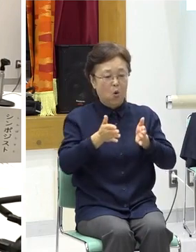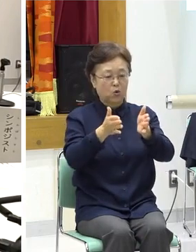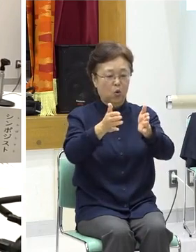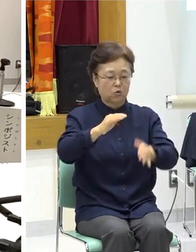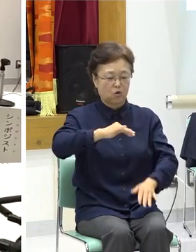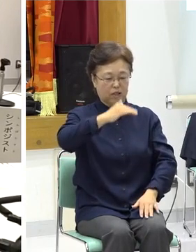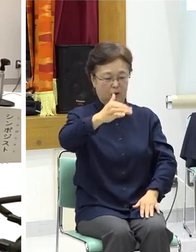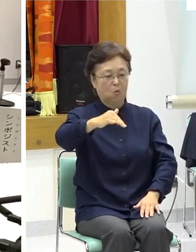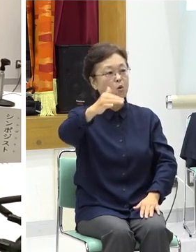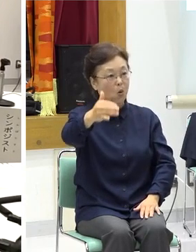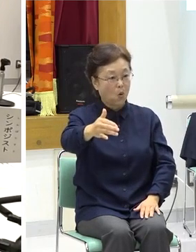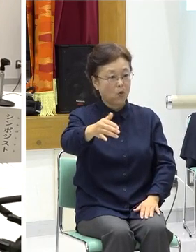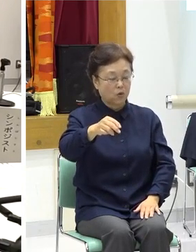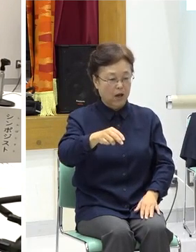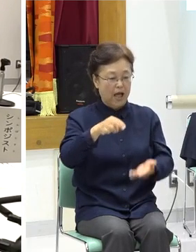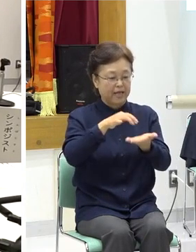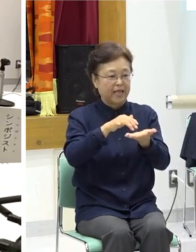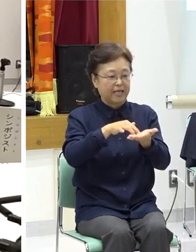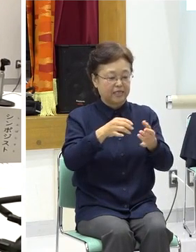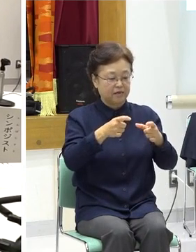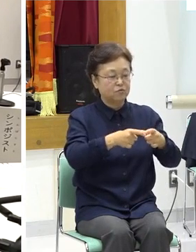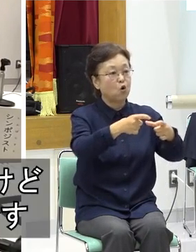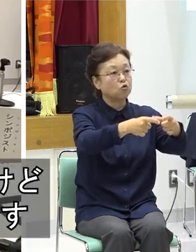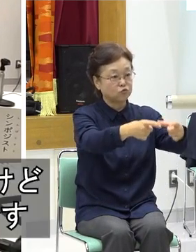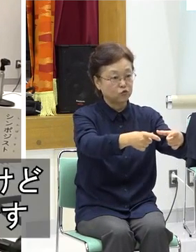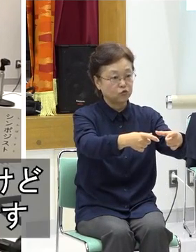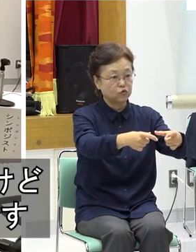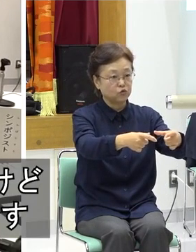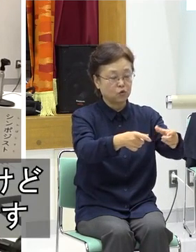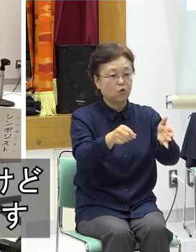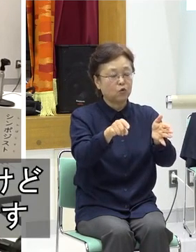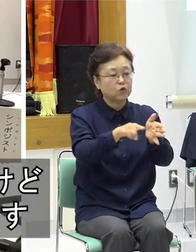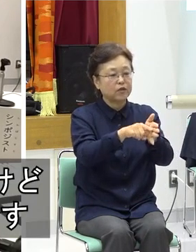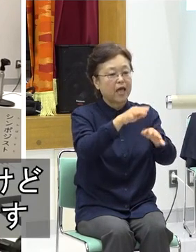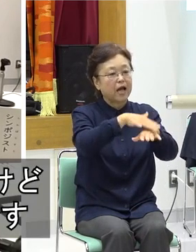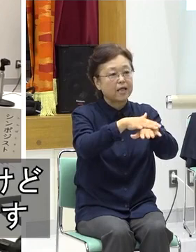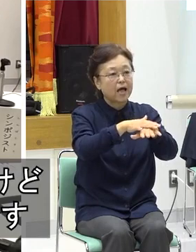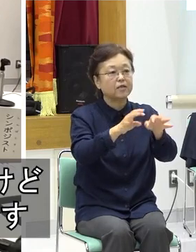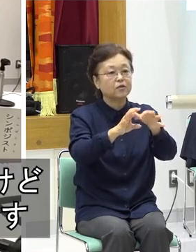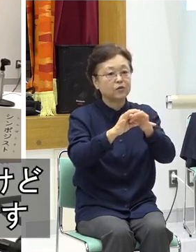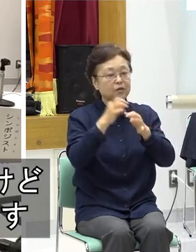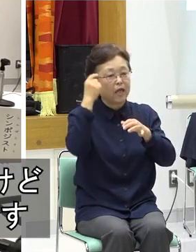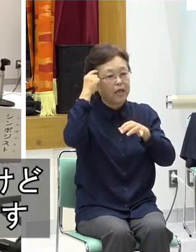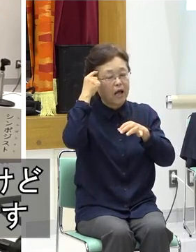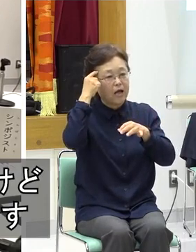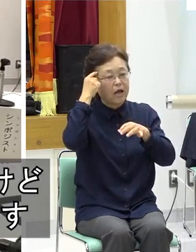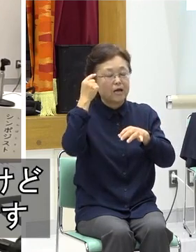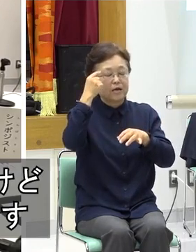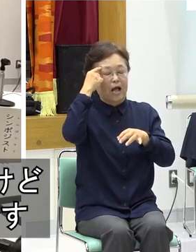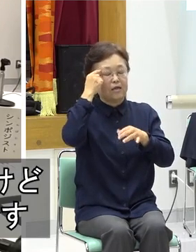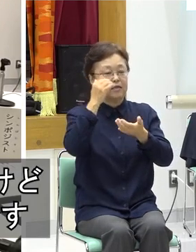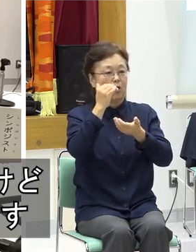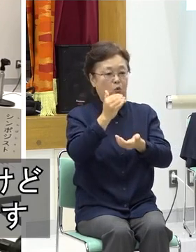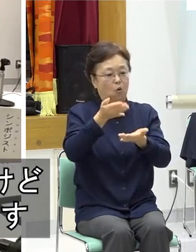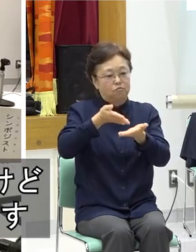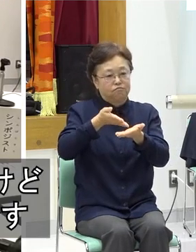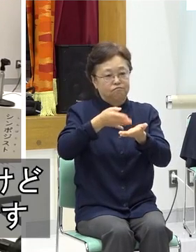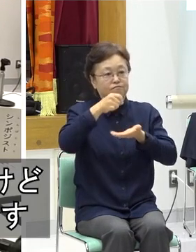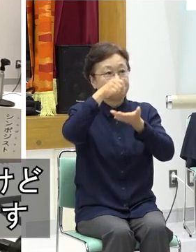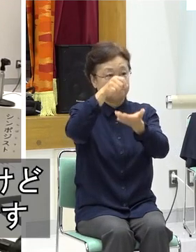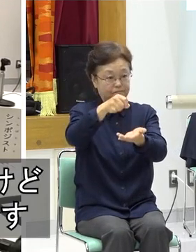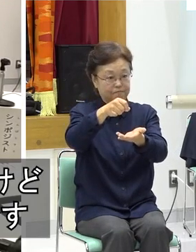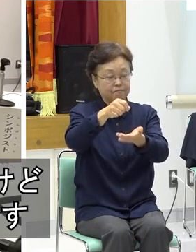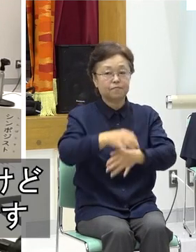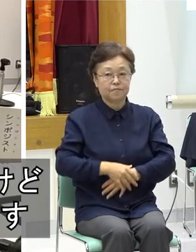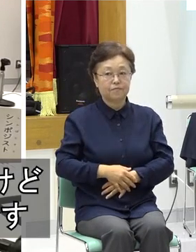とか展示ブロックの付箋を通じてね、いろいろ感じてることをちょっと話したいんですけど、このゲームはね、確